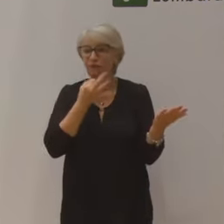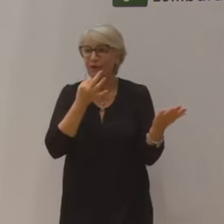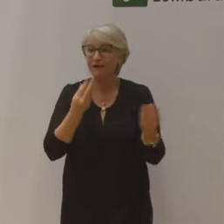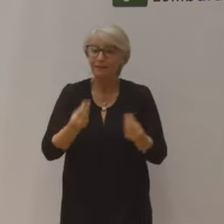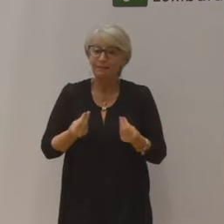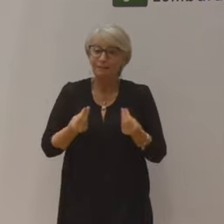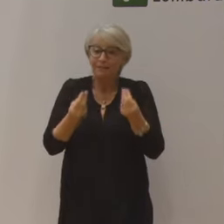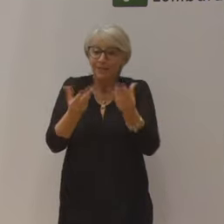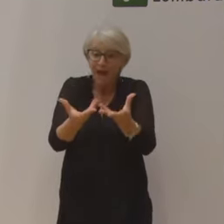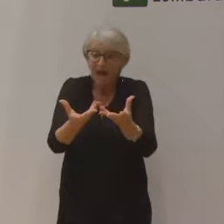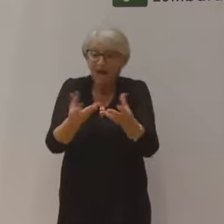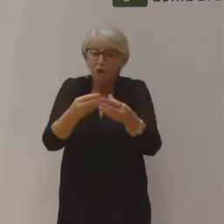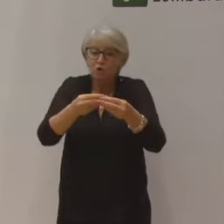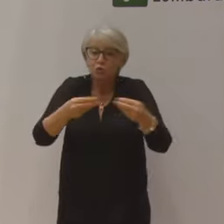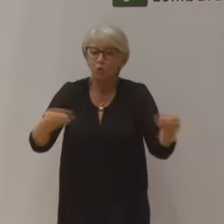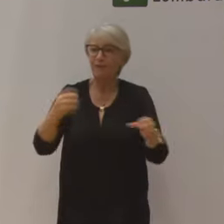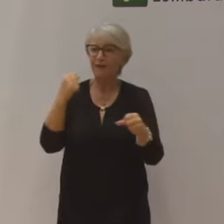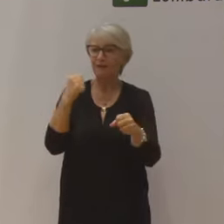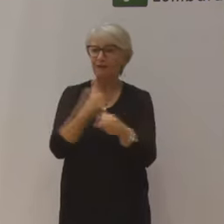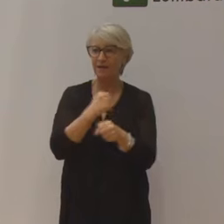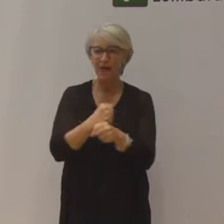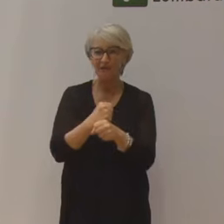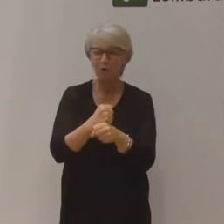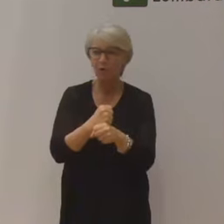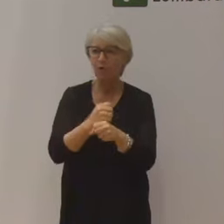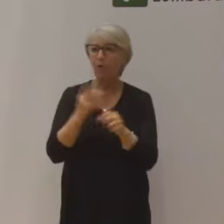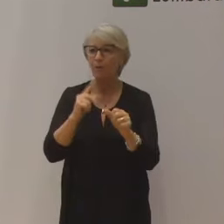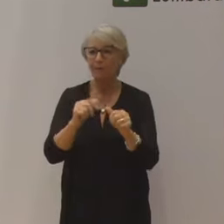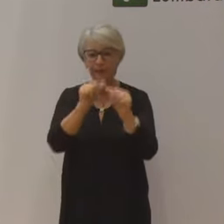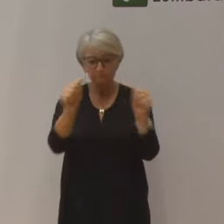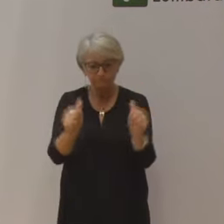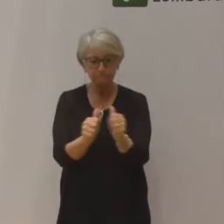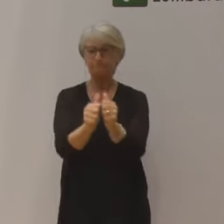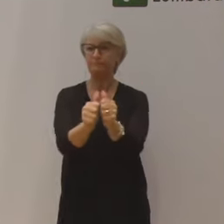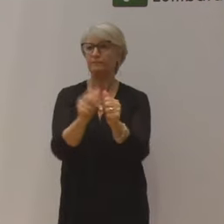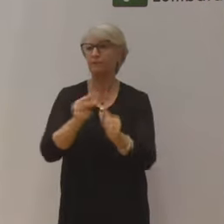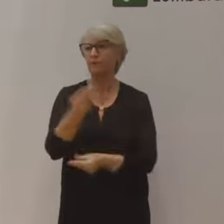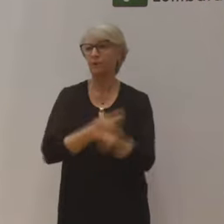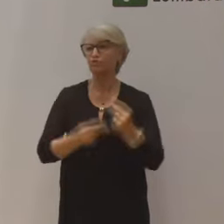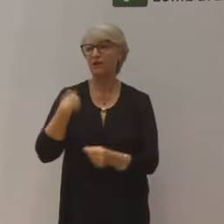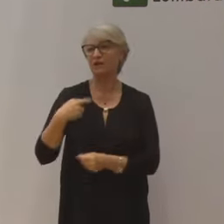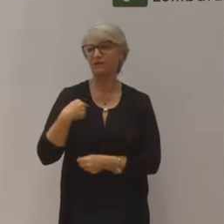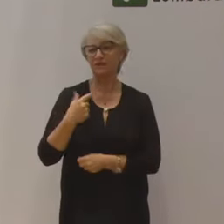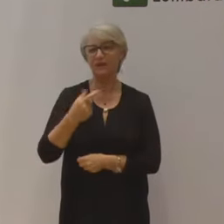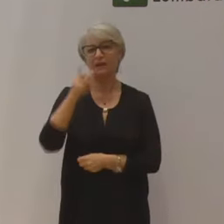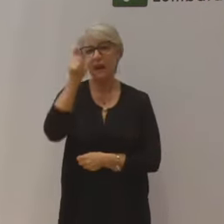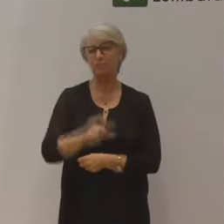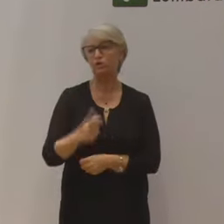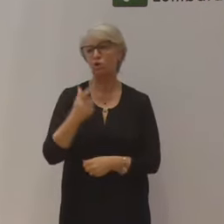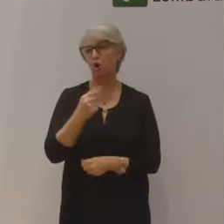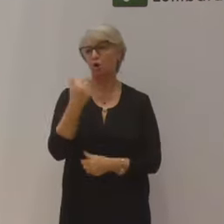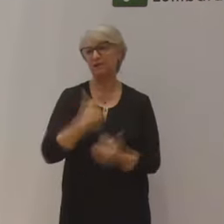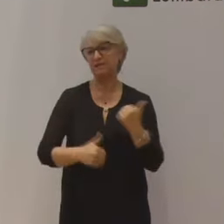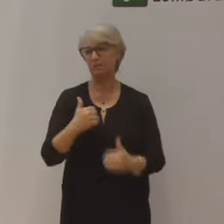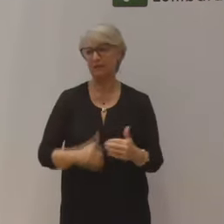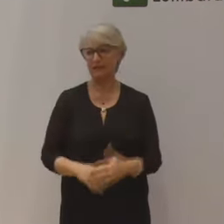strumenti di lavoro e i modelli di co-costruzione del progetto di vita della persona adulta.